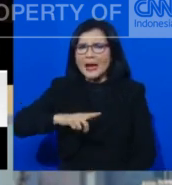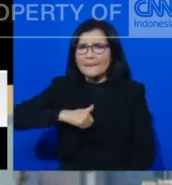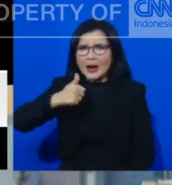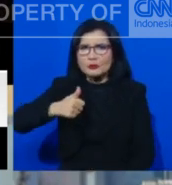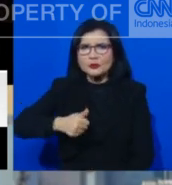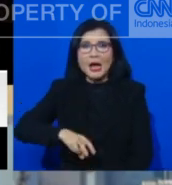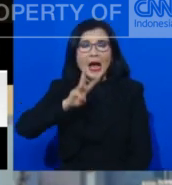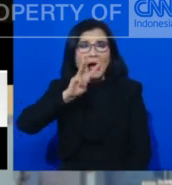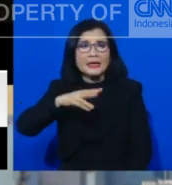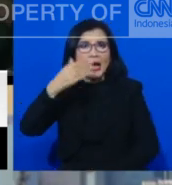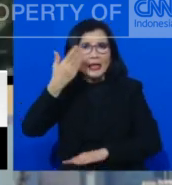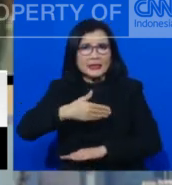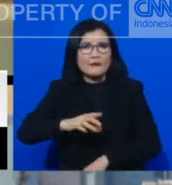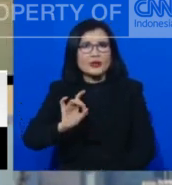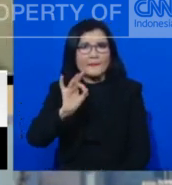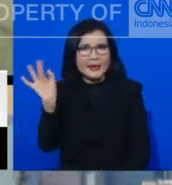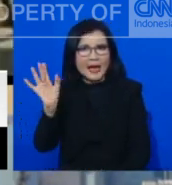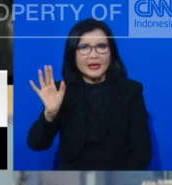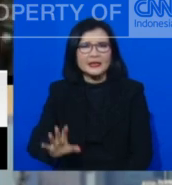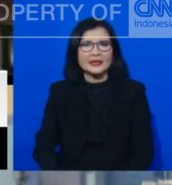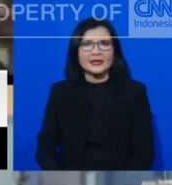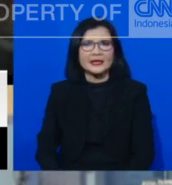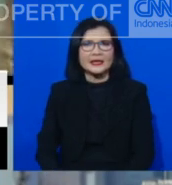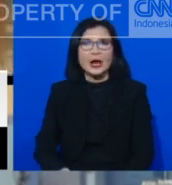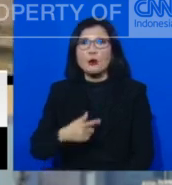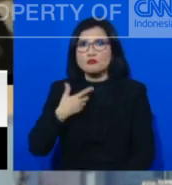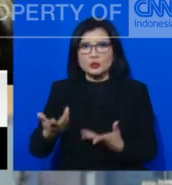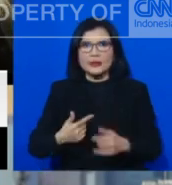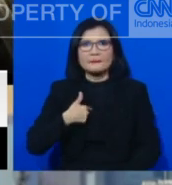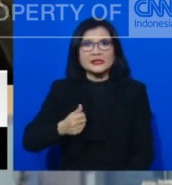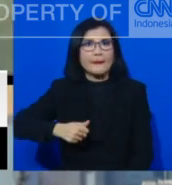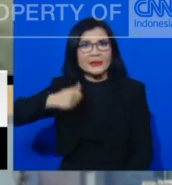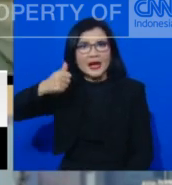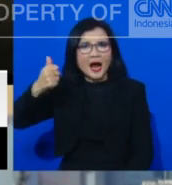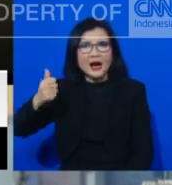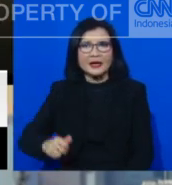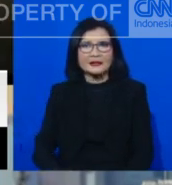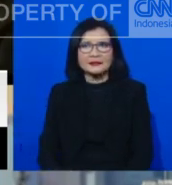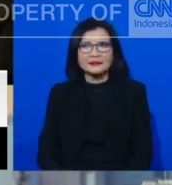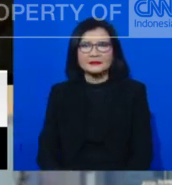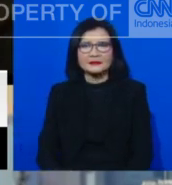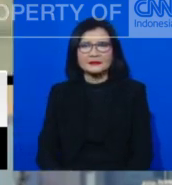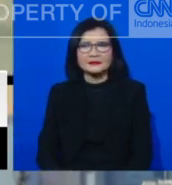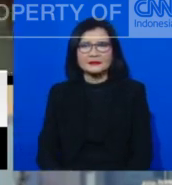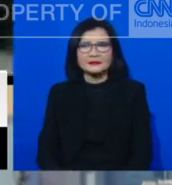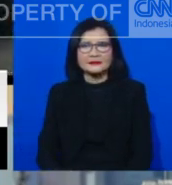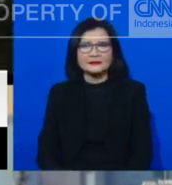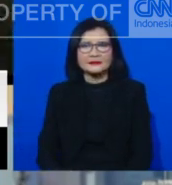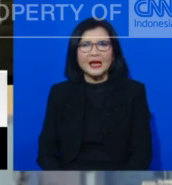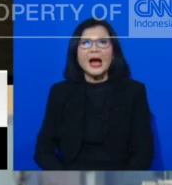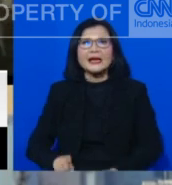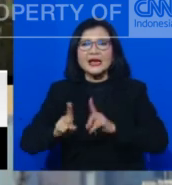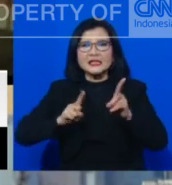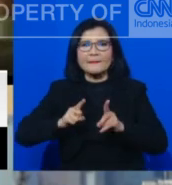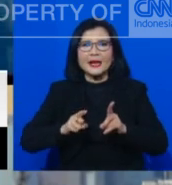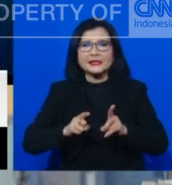film yang diunggulkan oleh para ahli film yang akan menang tahun ini yang pertama adalah everything every dengan 11 nominasi